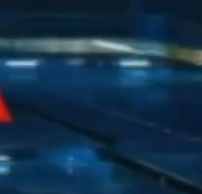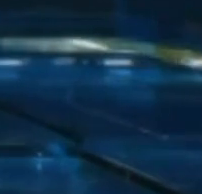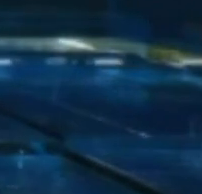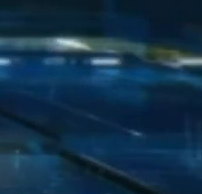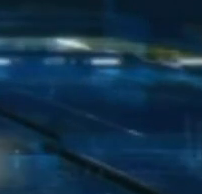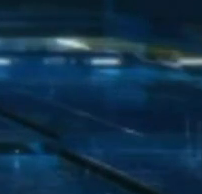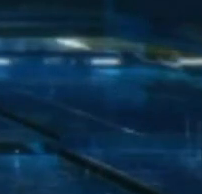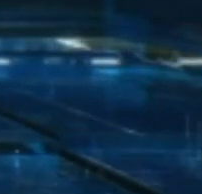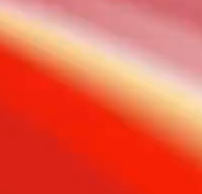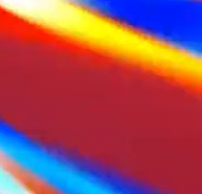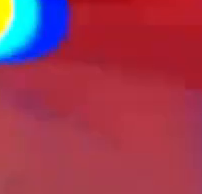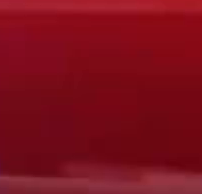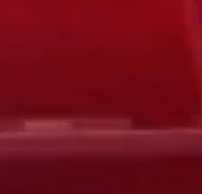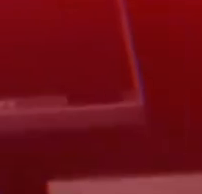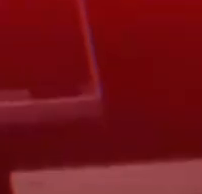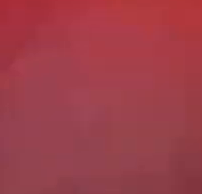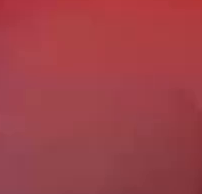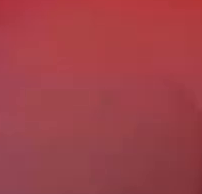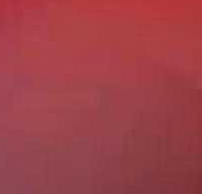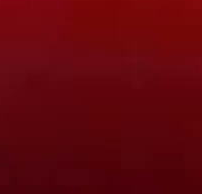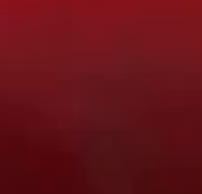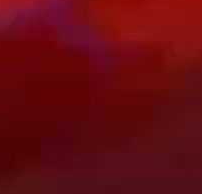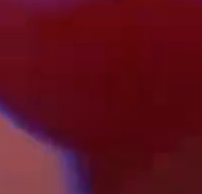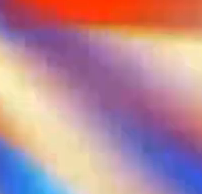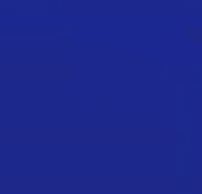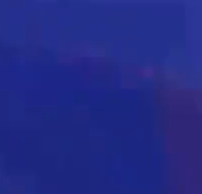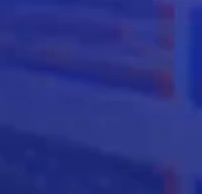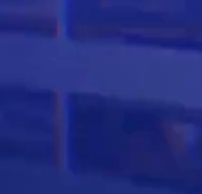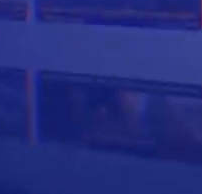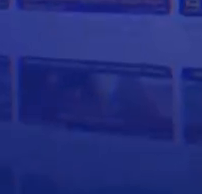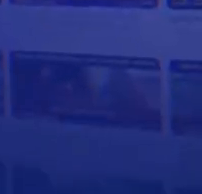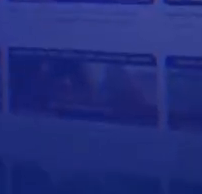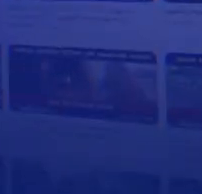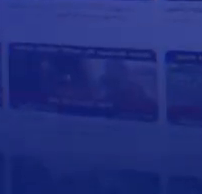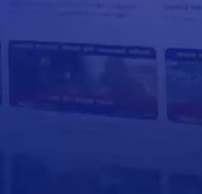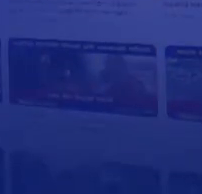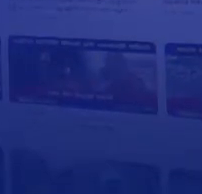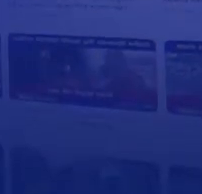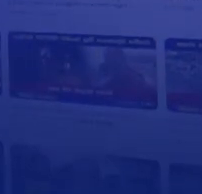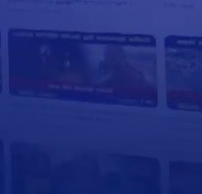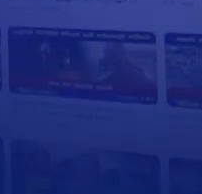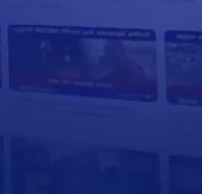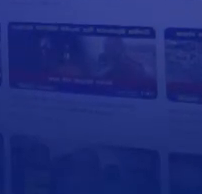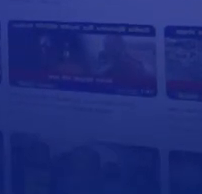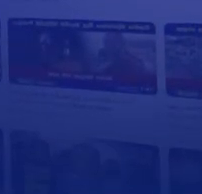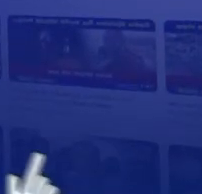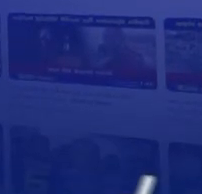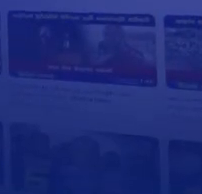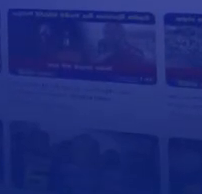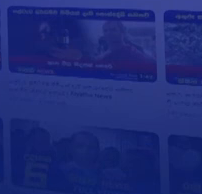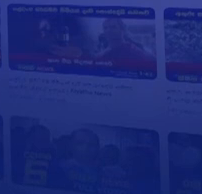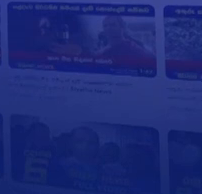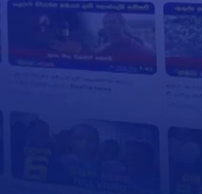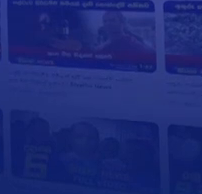තියෙන්නේ. රටේ ලෝකෙ සිදුවන උණුසුම්ව දැනගන්න සියත නිවුස් YouTube channel එක අදම subscribe කරන්න.